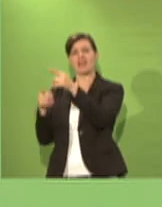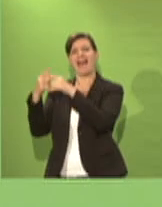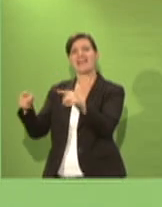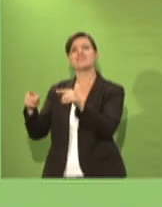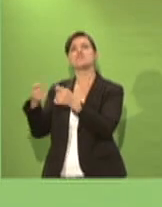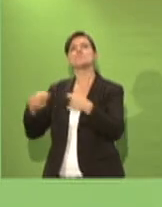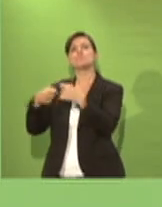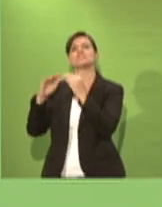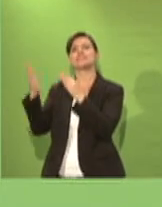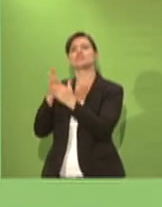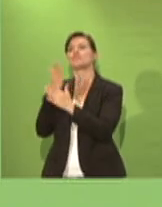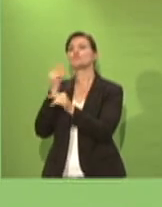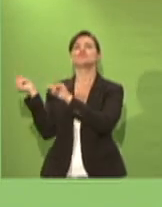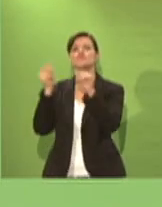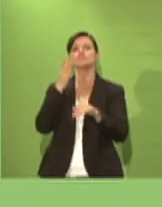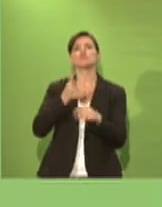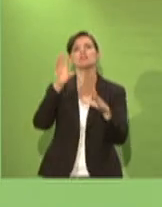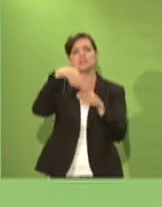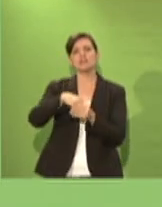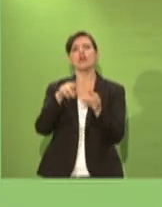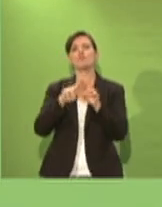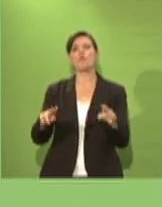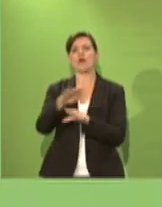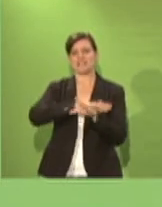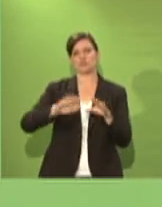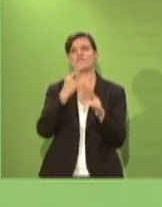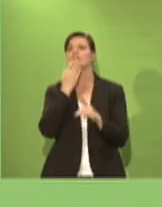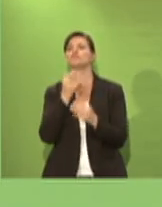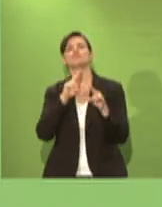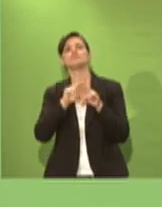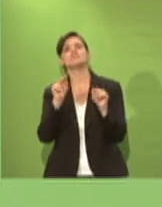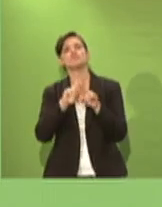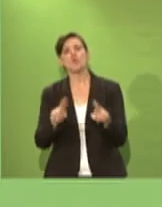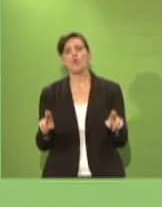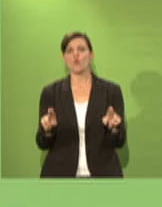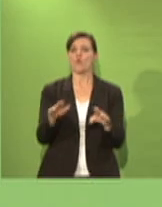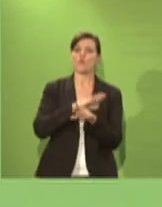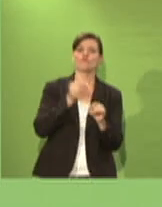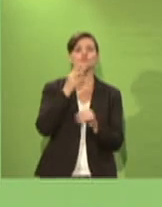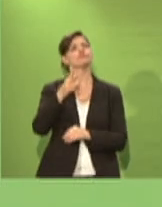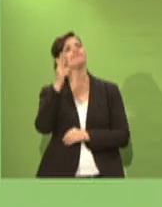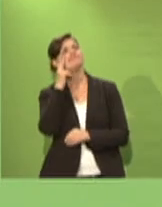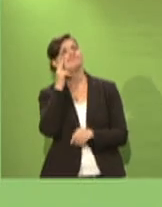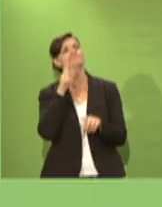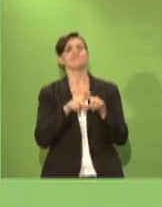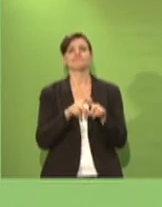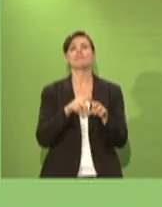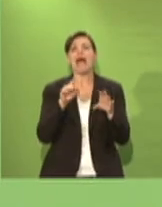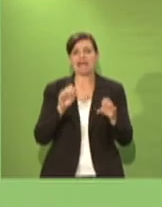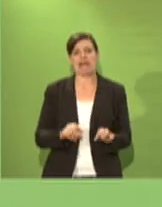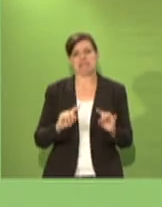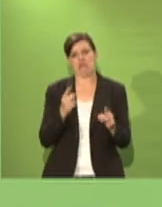einführen, damit eben Menschen, die etwas Ruhe haben wollen und sich vielleicht auf einer Zugfahrt entspannen wollen, sie eben auch entspannen